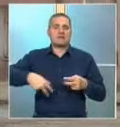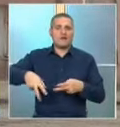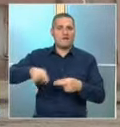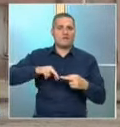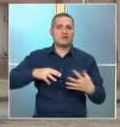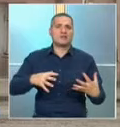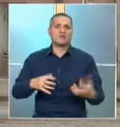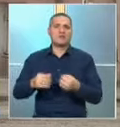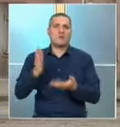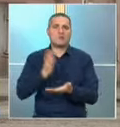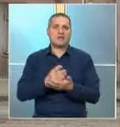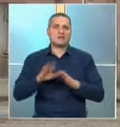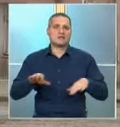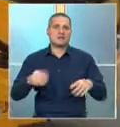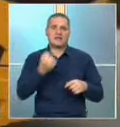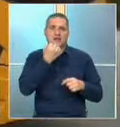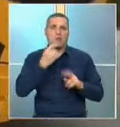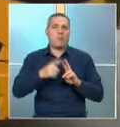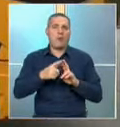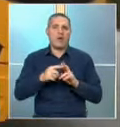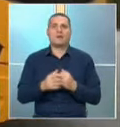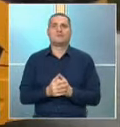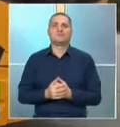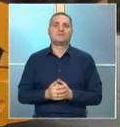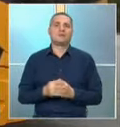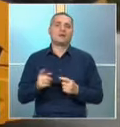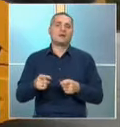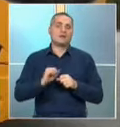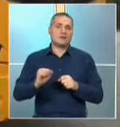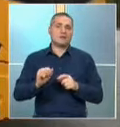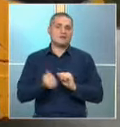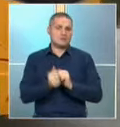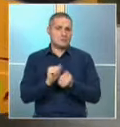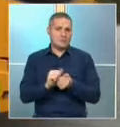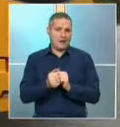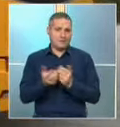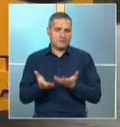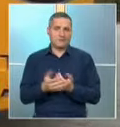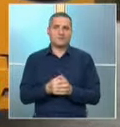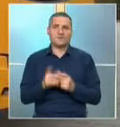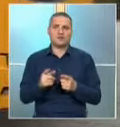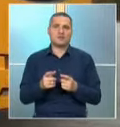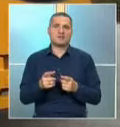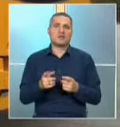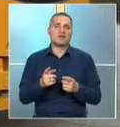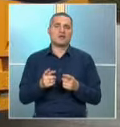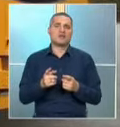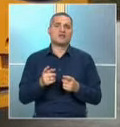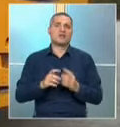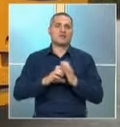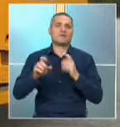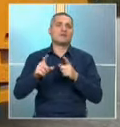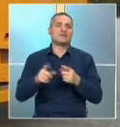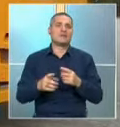връща, взима последните деца от село Полена и реално се справяме с този автобус. Вие сте на